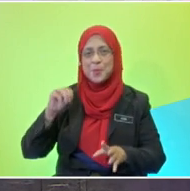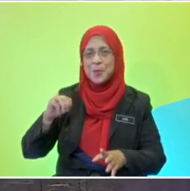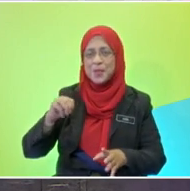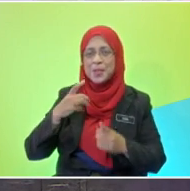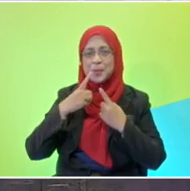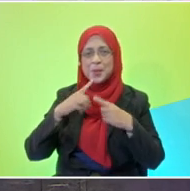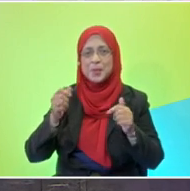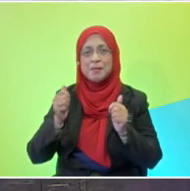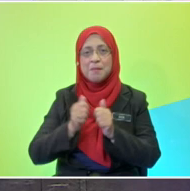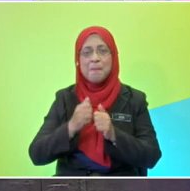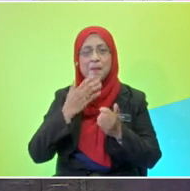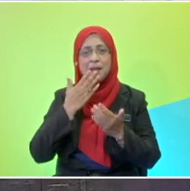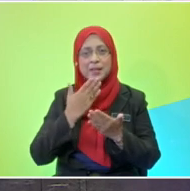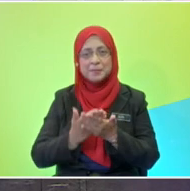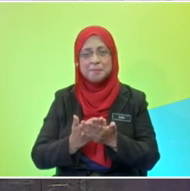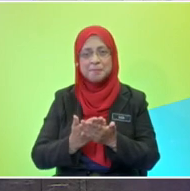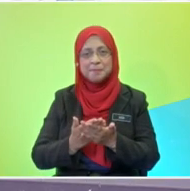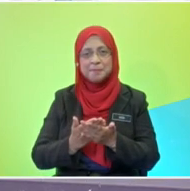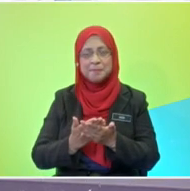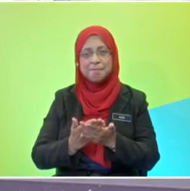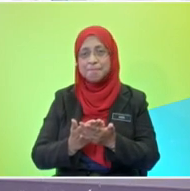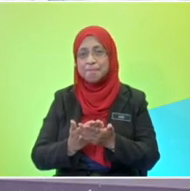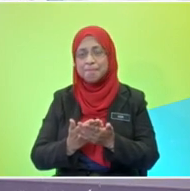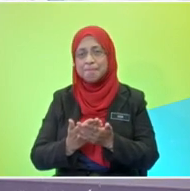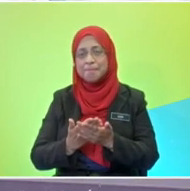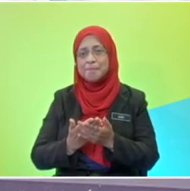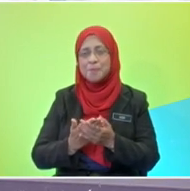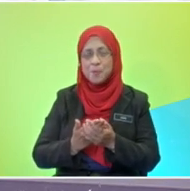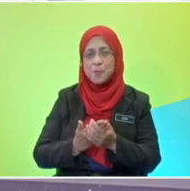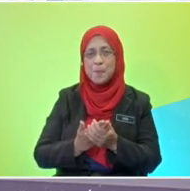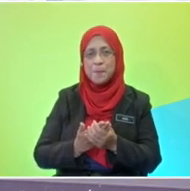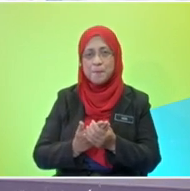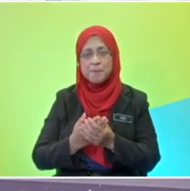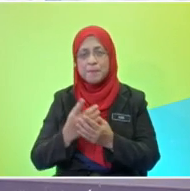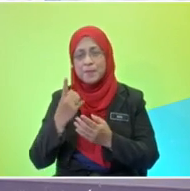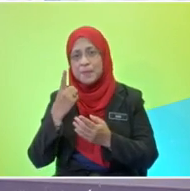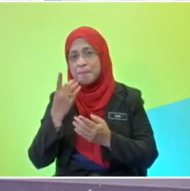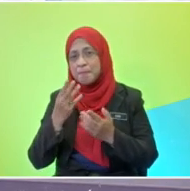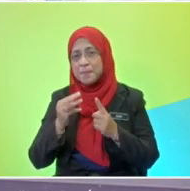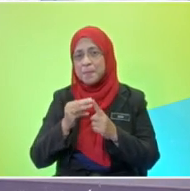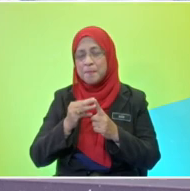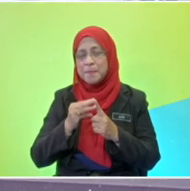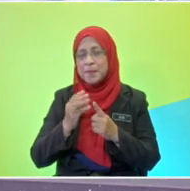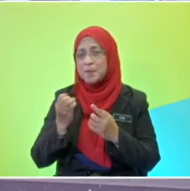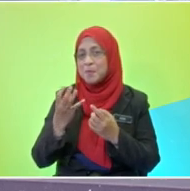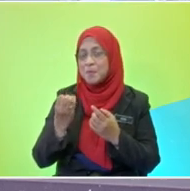murid hari ini ya jadi saya nak Tengoklah ya kepada markas-markah mungkin